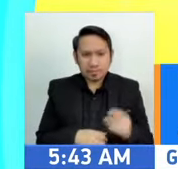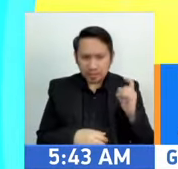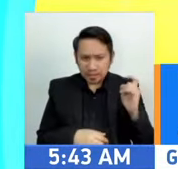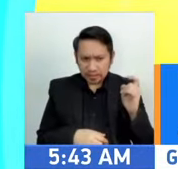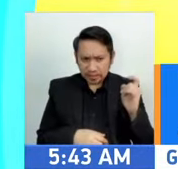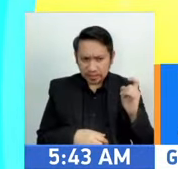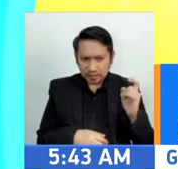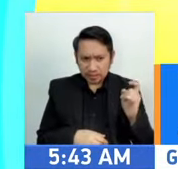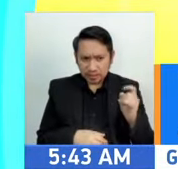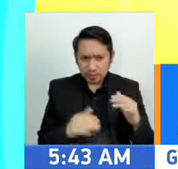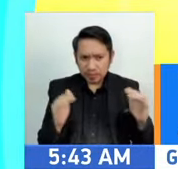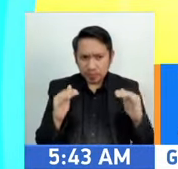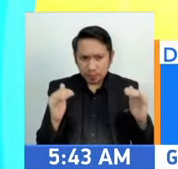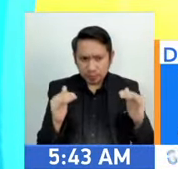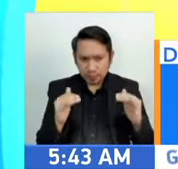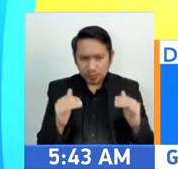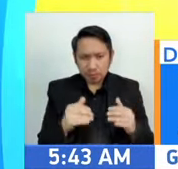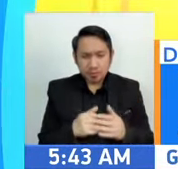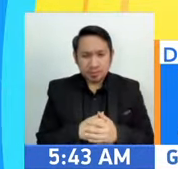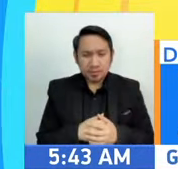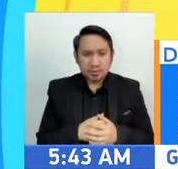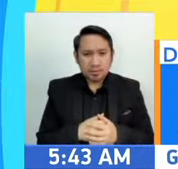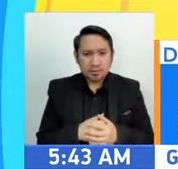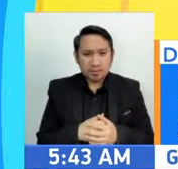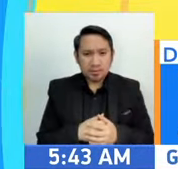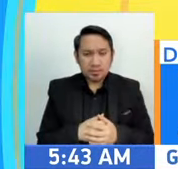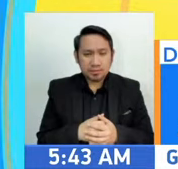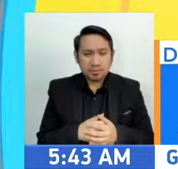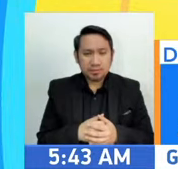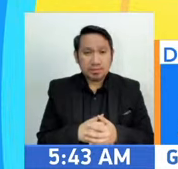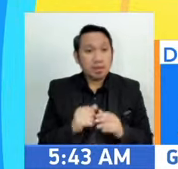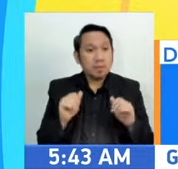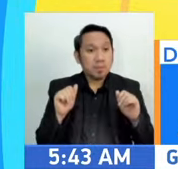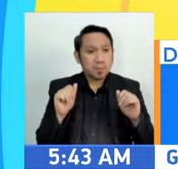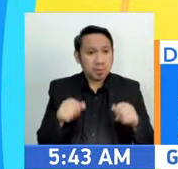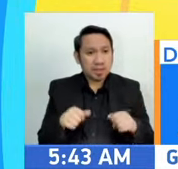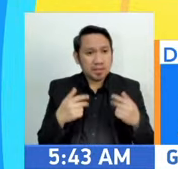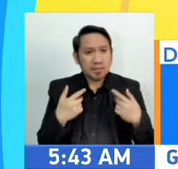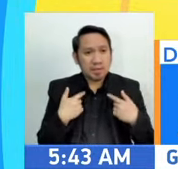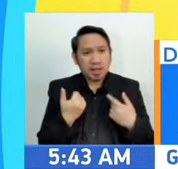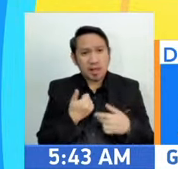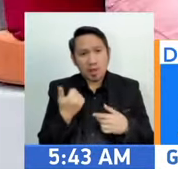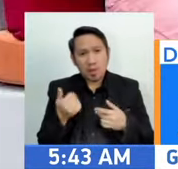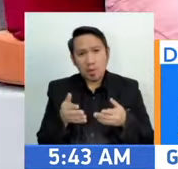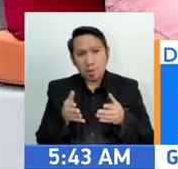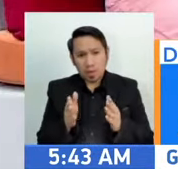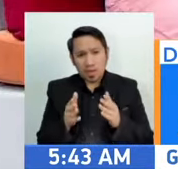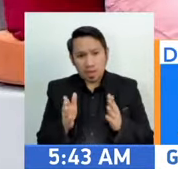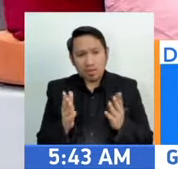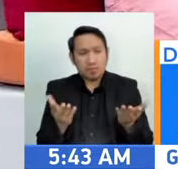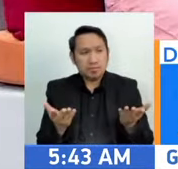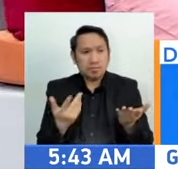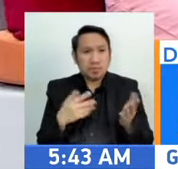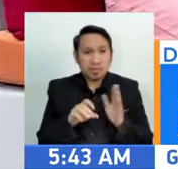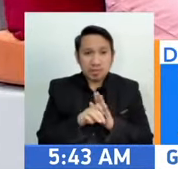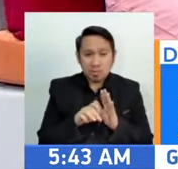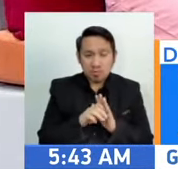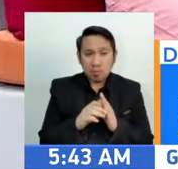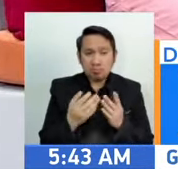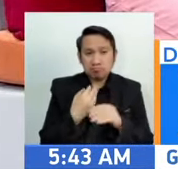iba nagsususpend? Wala na summer. Kasi pwede naman alternative learning. Oo nga, di ba? Mayroon naman online. Di ba kapag nagsuspend,